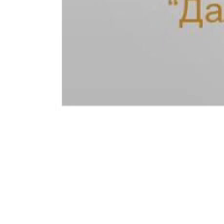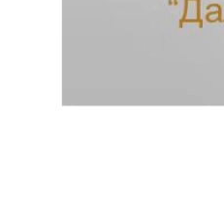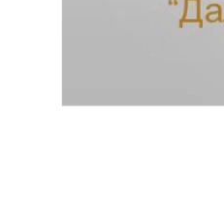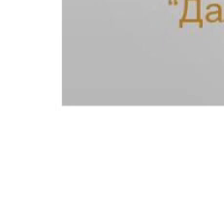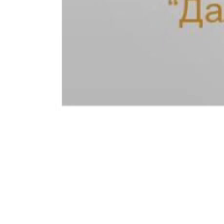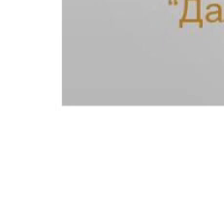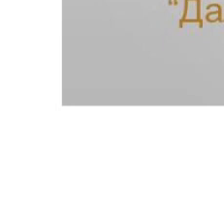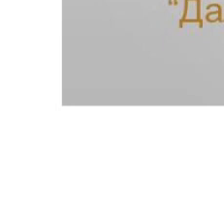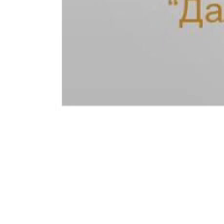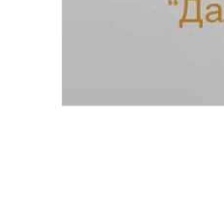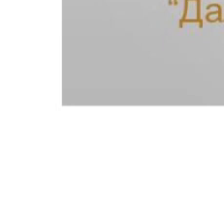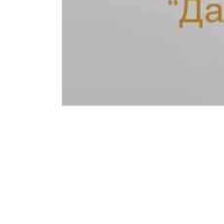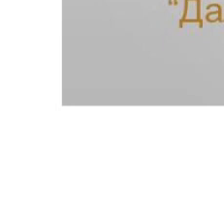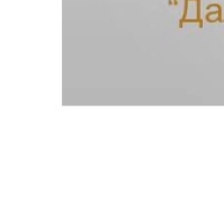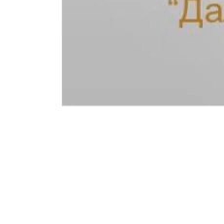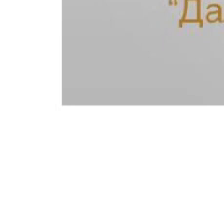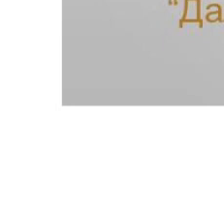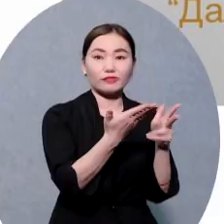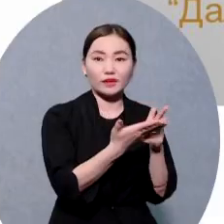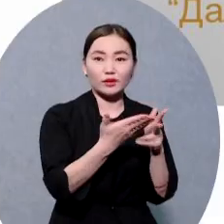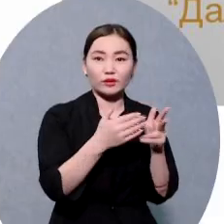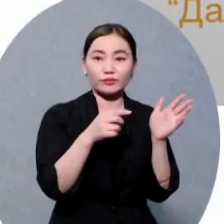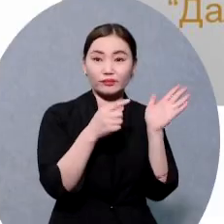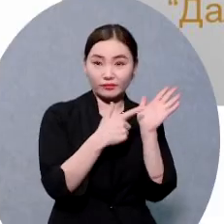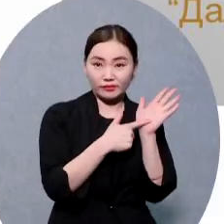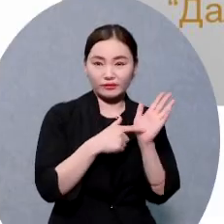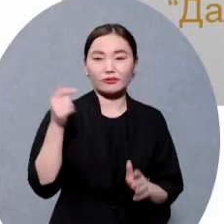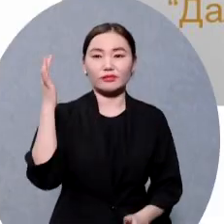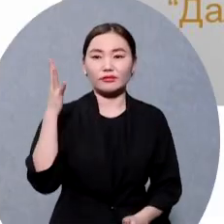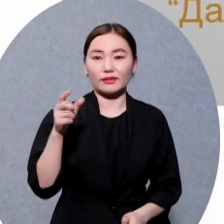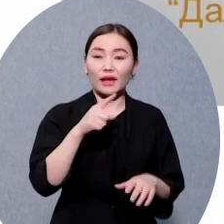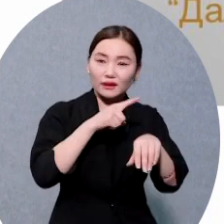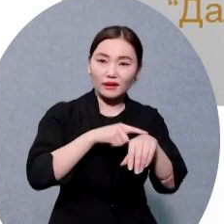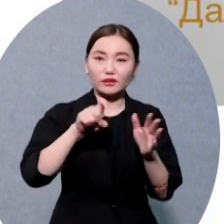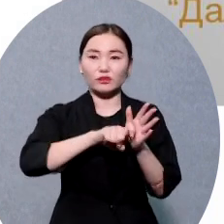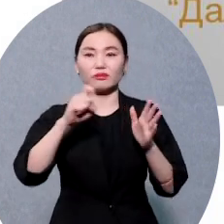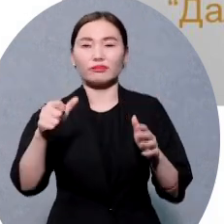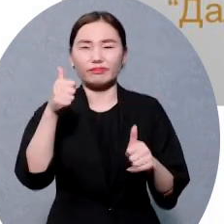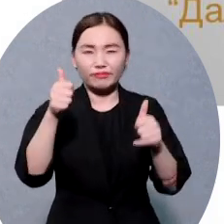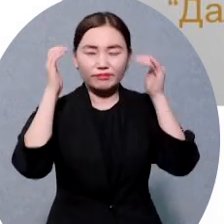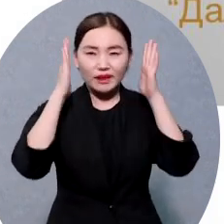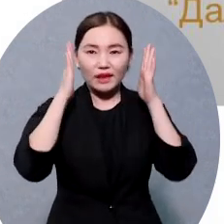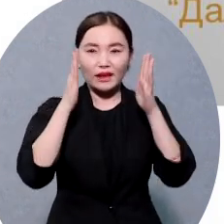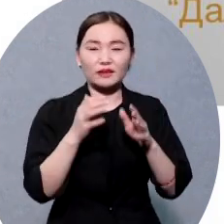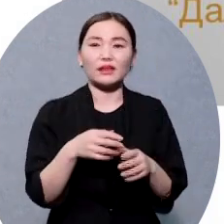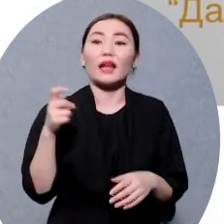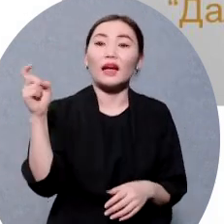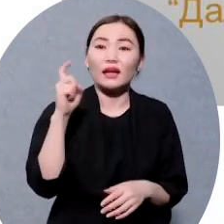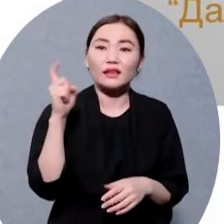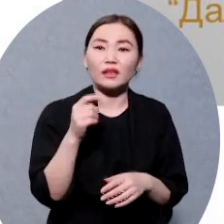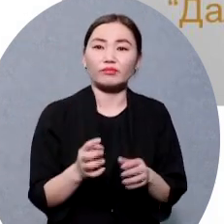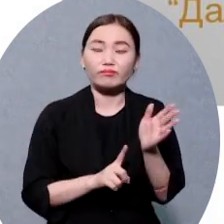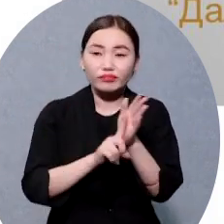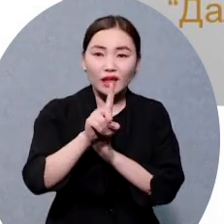Далай лам хэмээх одоо цолыг авах өгсөн байна гэдэг. За энэ гурван сурвалжийг уншихтаа бүгдээрээ хааны одоо нэр байна. За